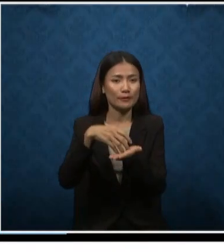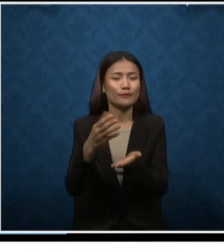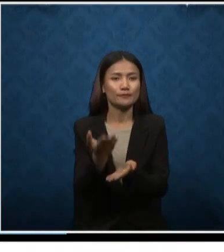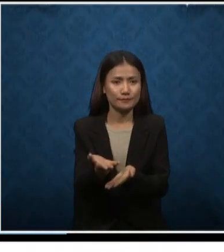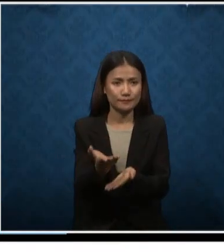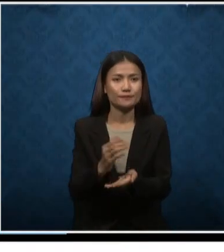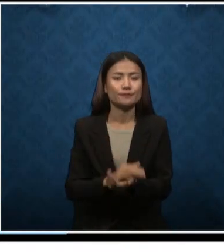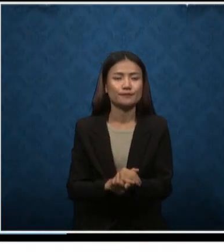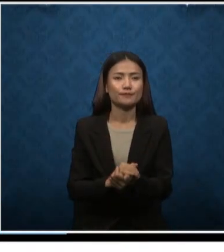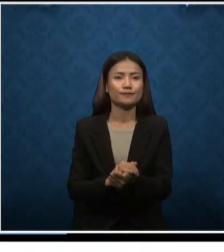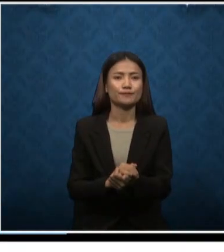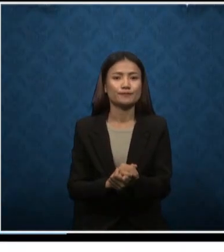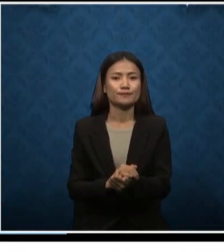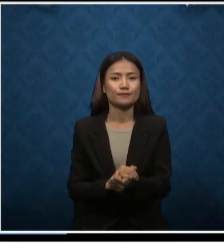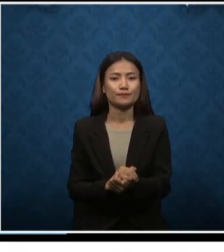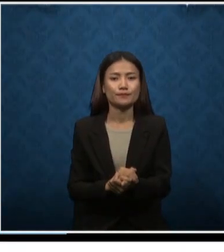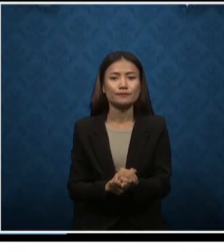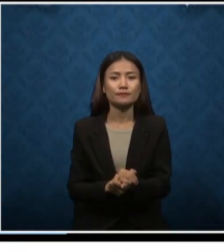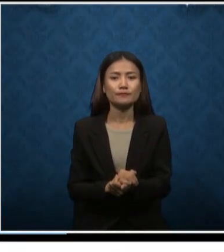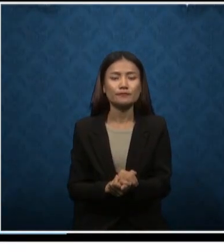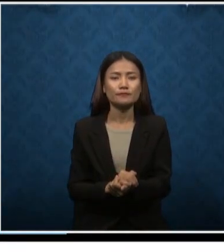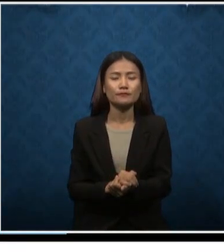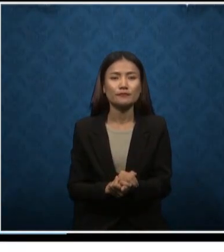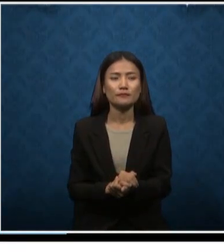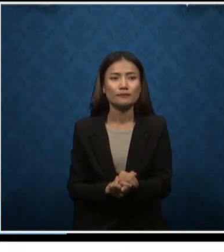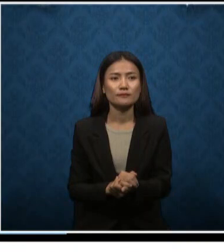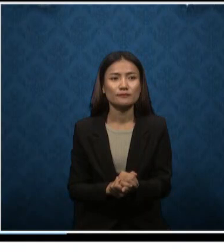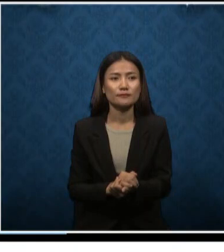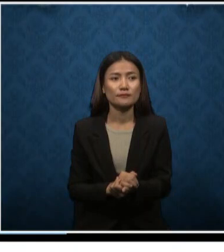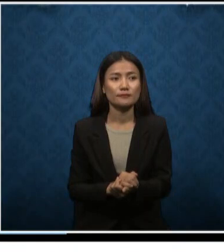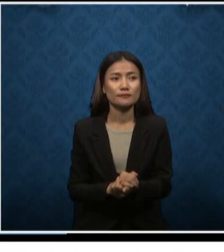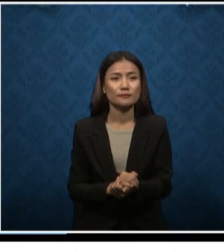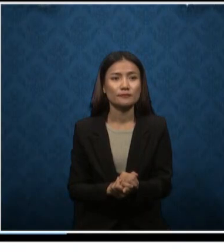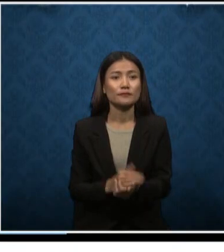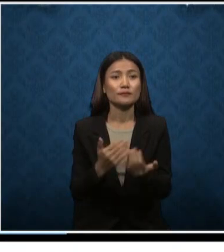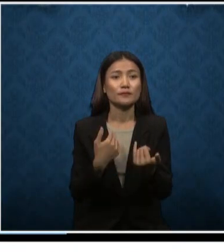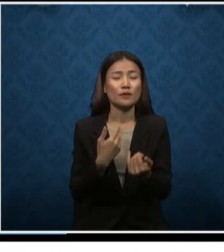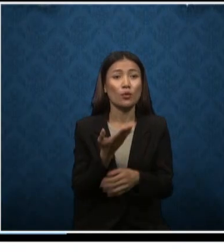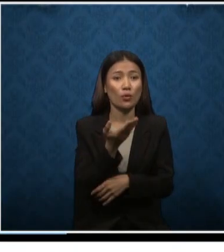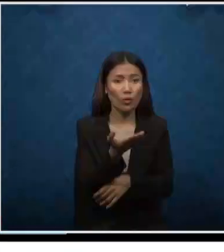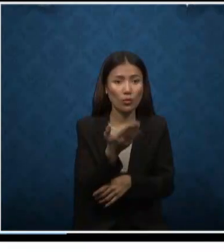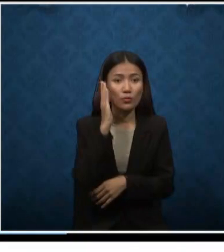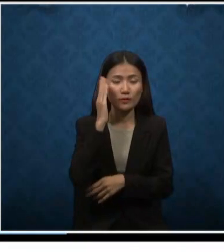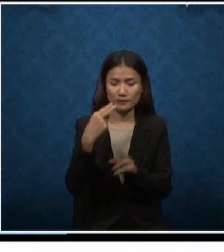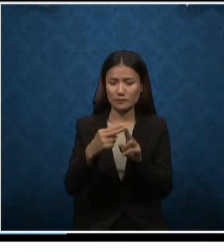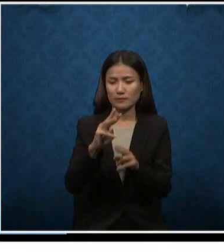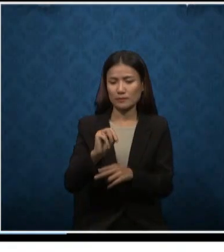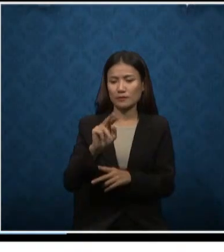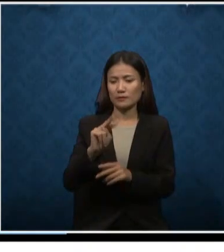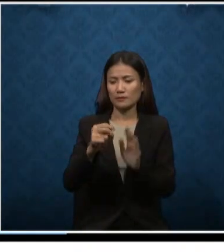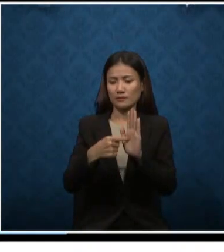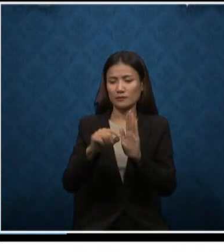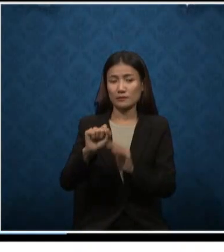ข้อเสนอแนะดังกล่าวข้างต้นและขออนุญาตให้นายมนัสโกศลที่ปรึกษ